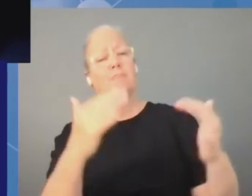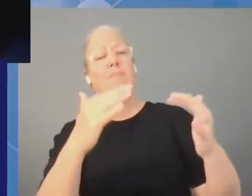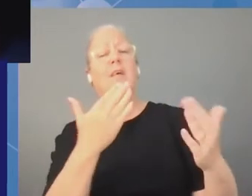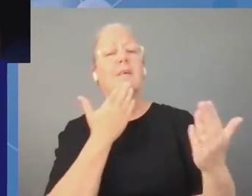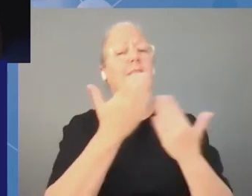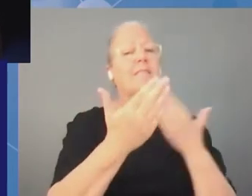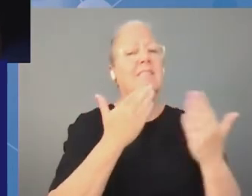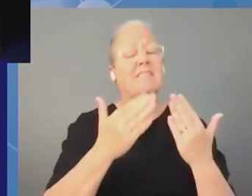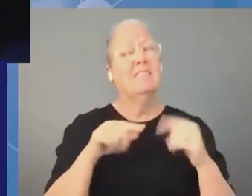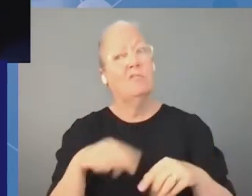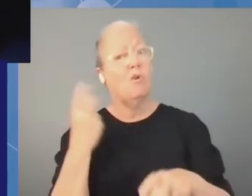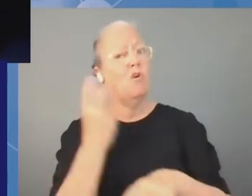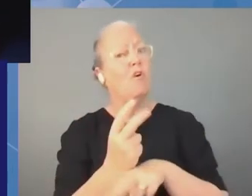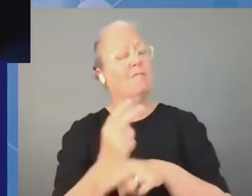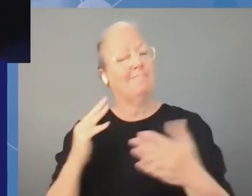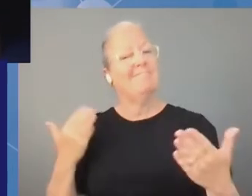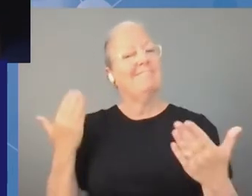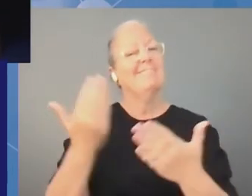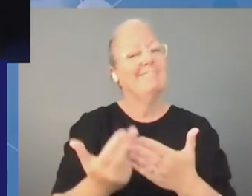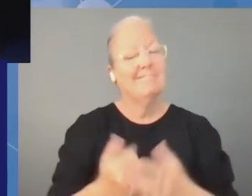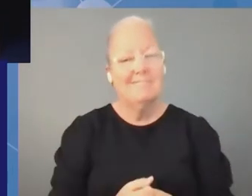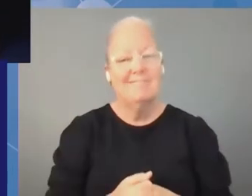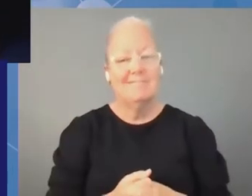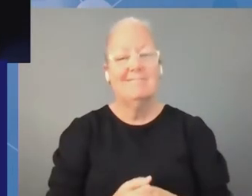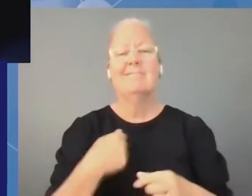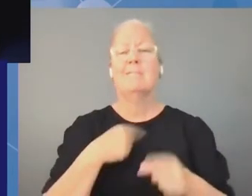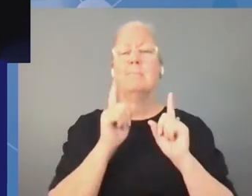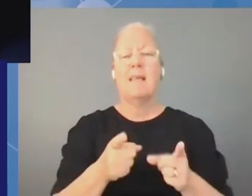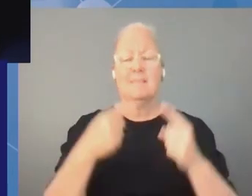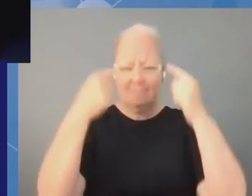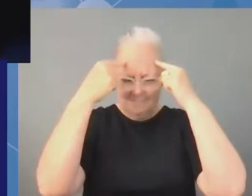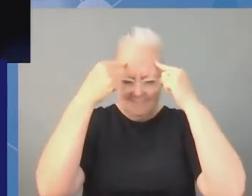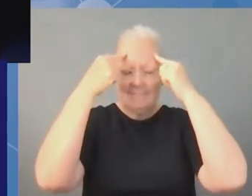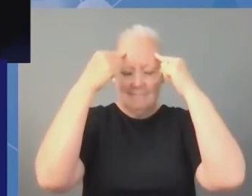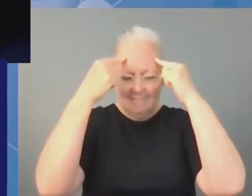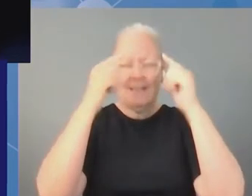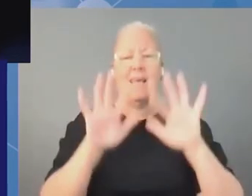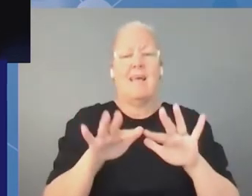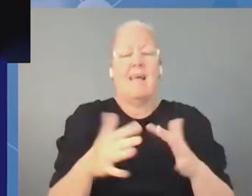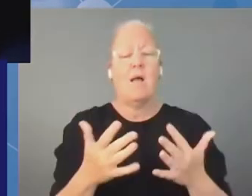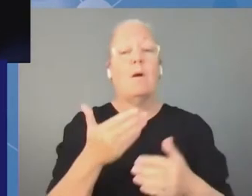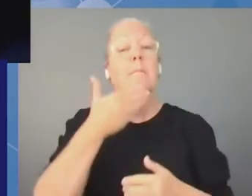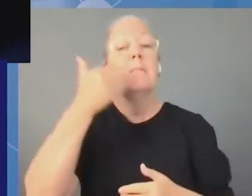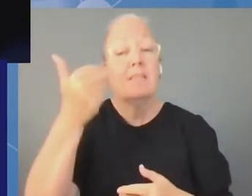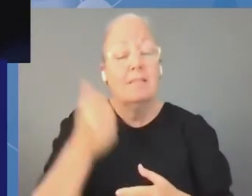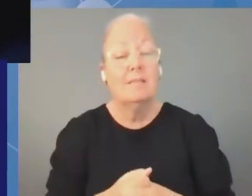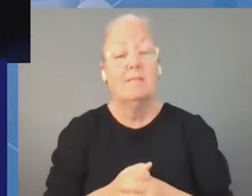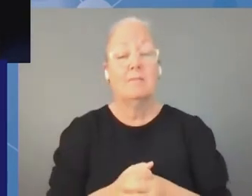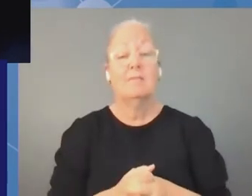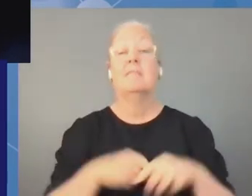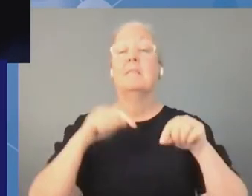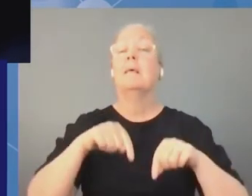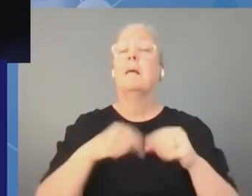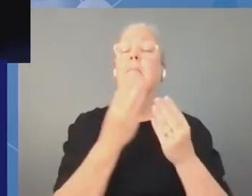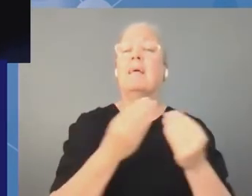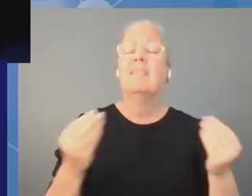MAG 组织的主持人的吧，感谢整个一个团队。和所有的参与第一